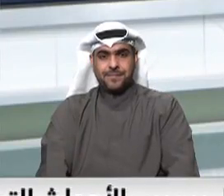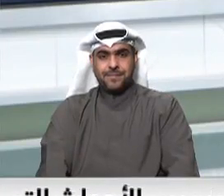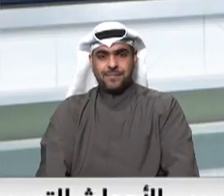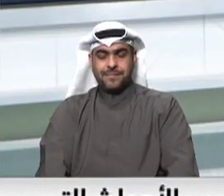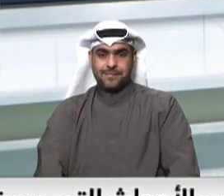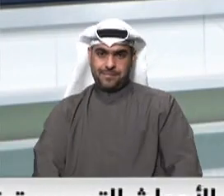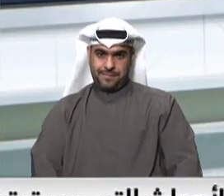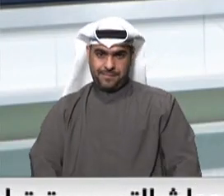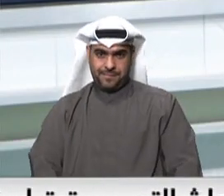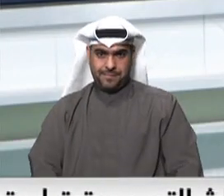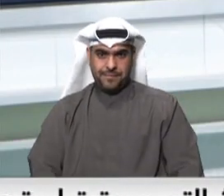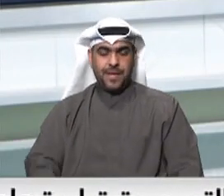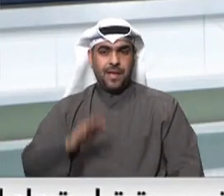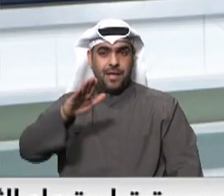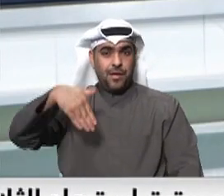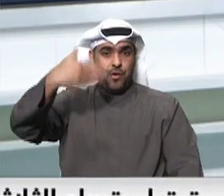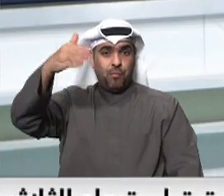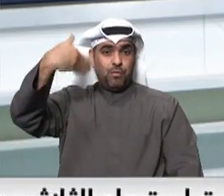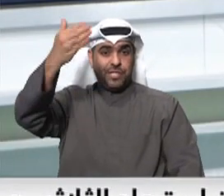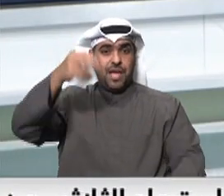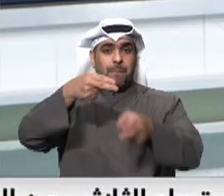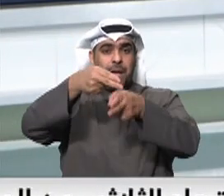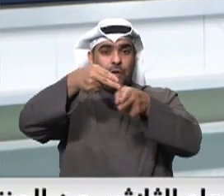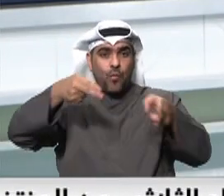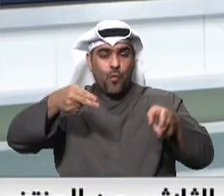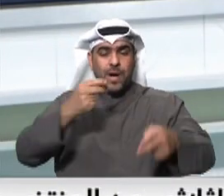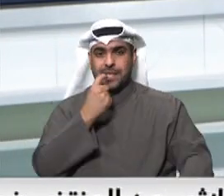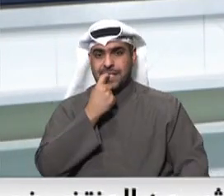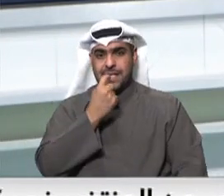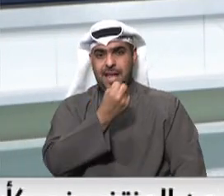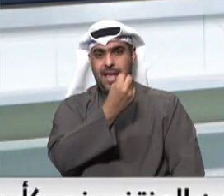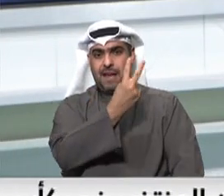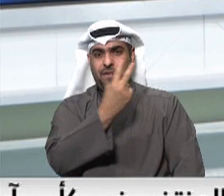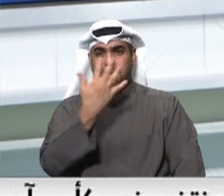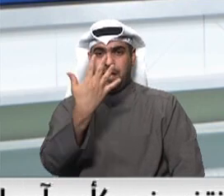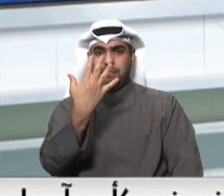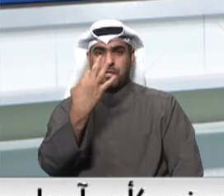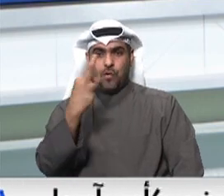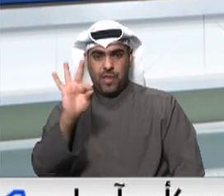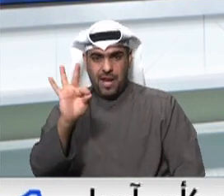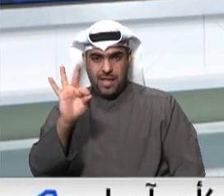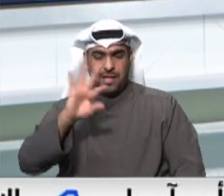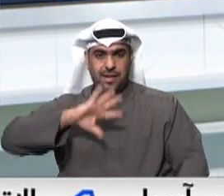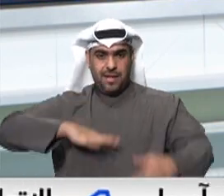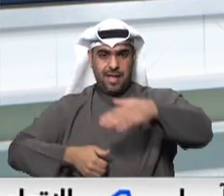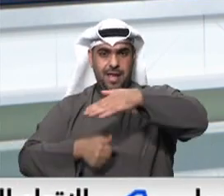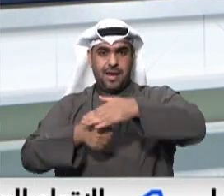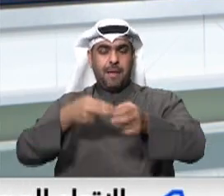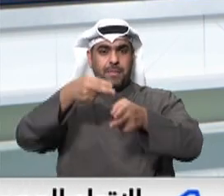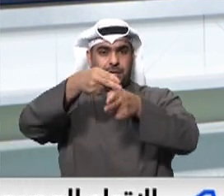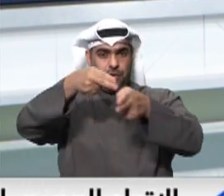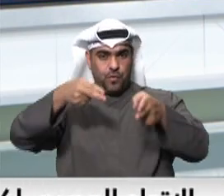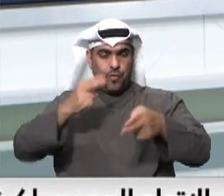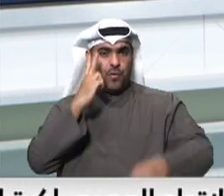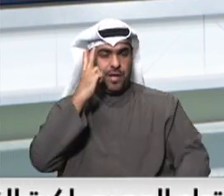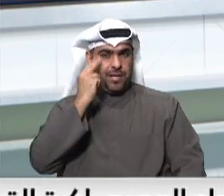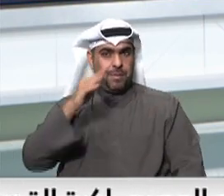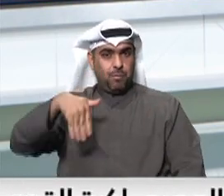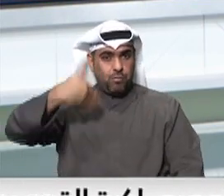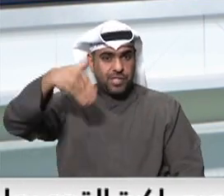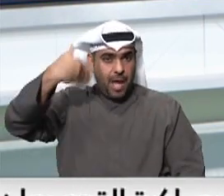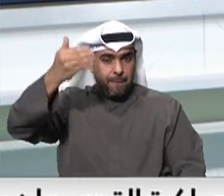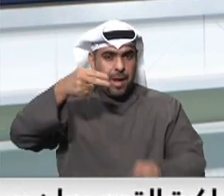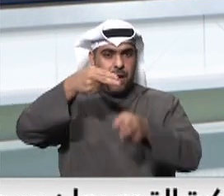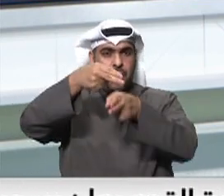في اطار رؤيه الكويت 2035 والرغبه الساميه نحو تحويل دوله الكويت الى مركز مالي